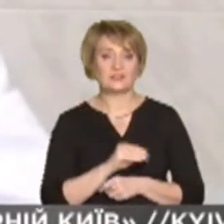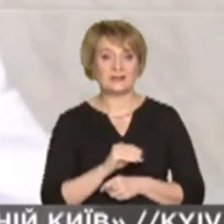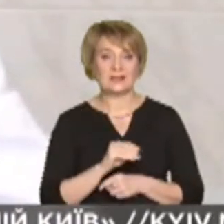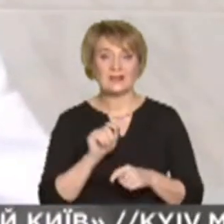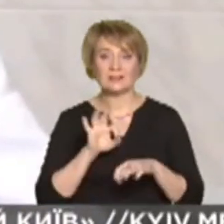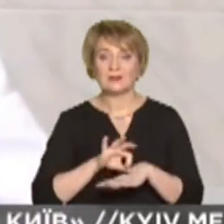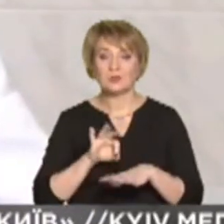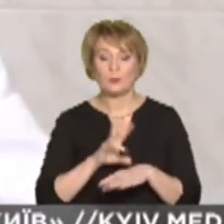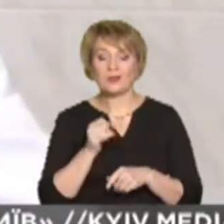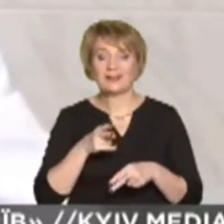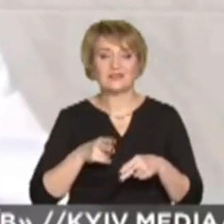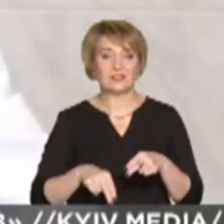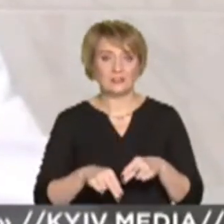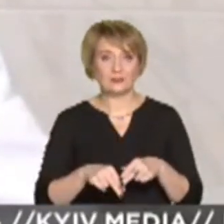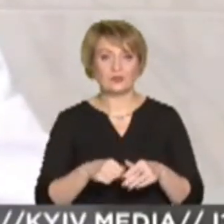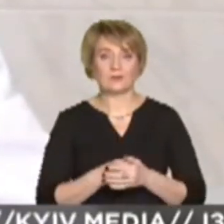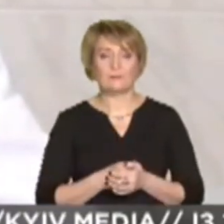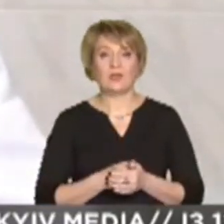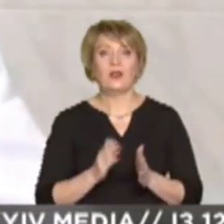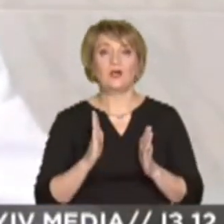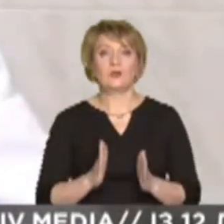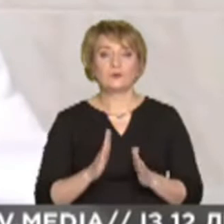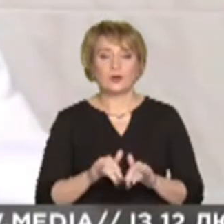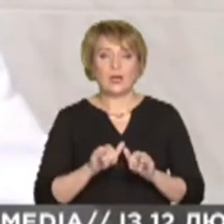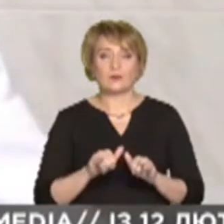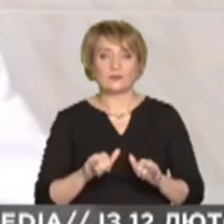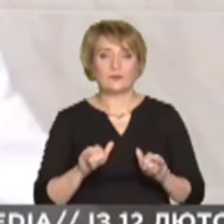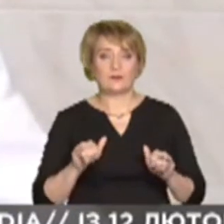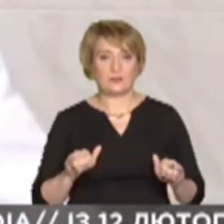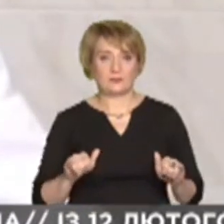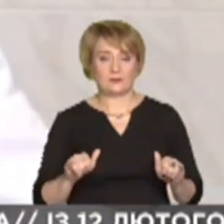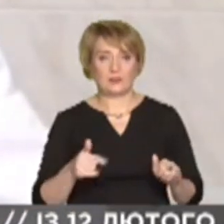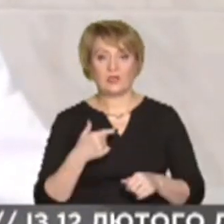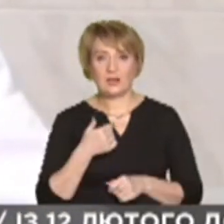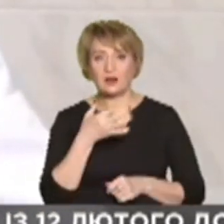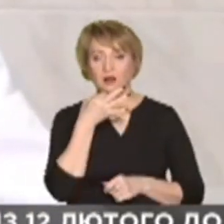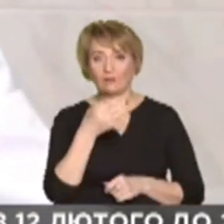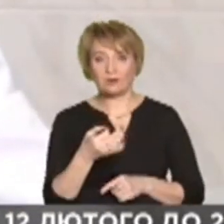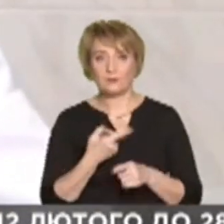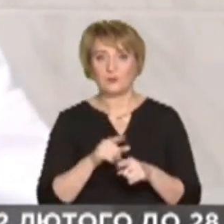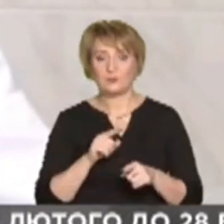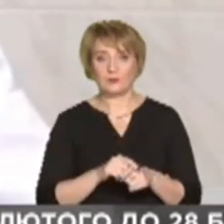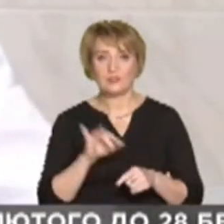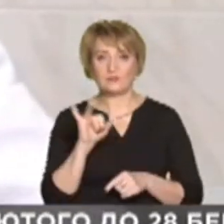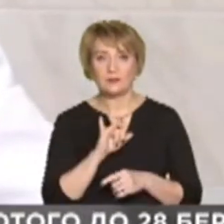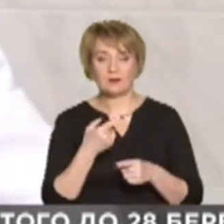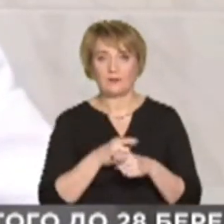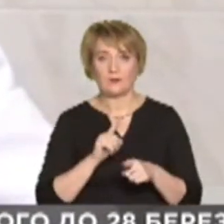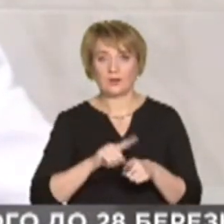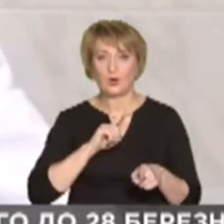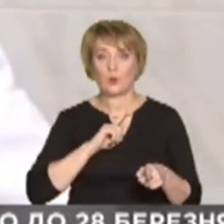симптоми не закінчуються. Вони тільки розвиваються. Я називаю це симптом